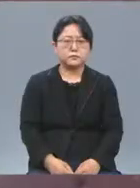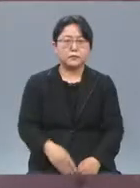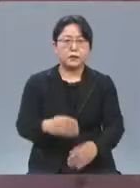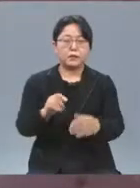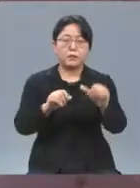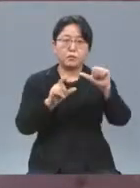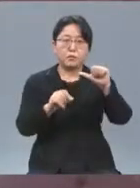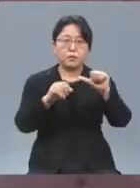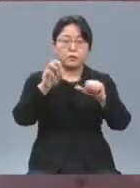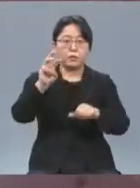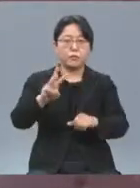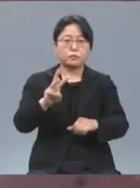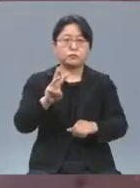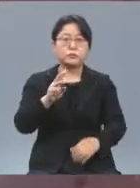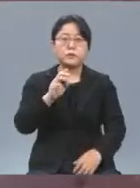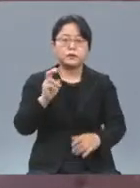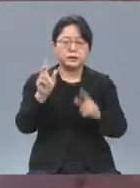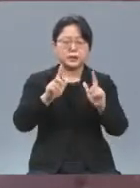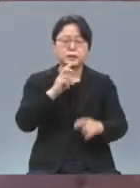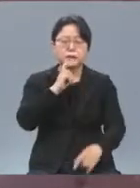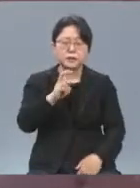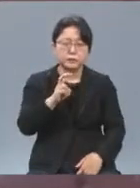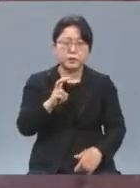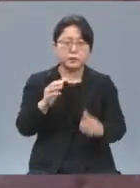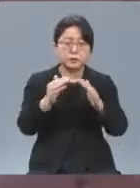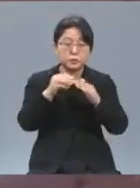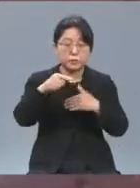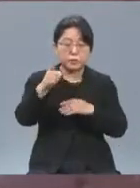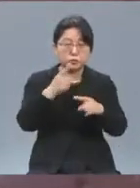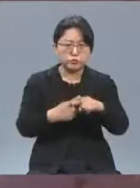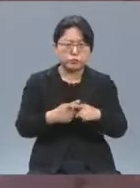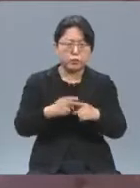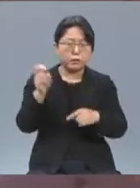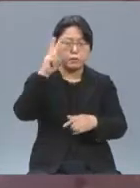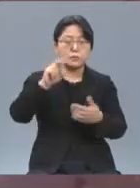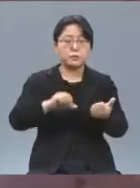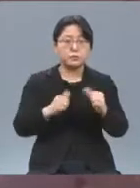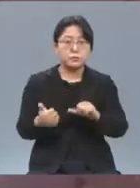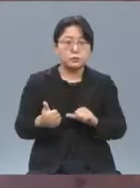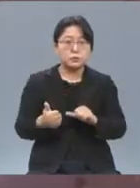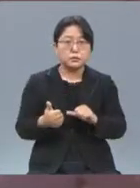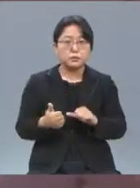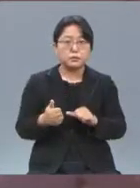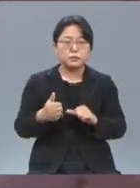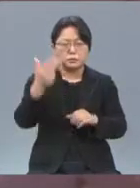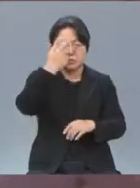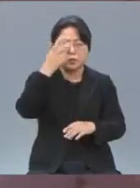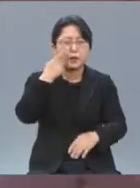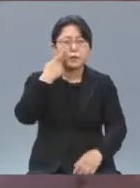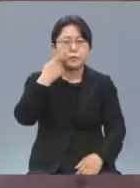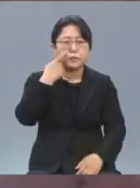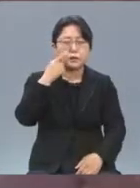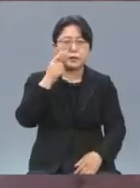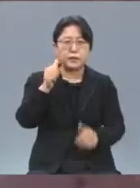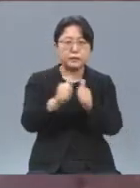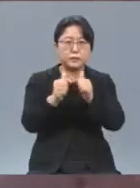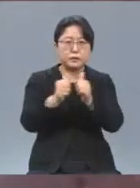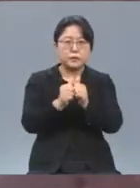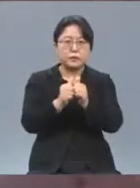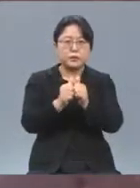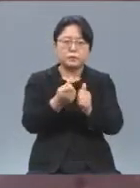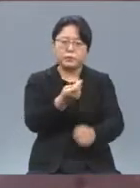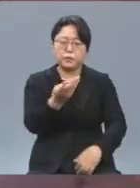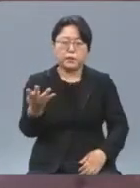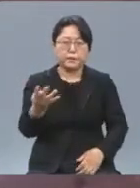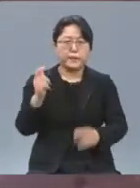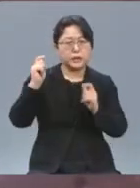지난달 광주에 사는 20대 남성이 귀가 중 돌연사한 사건이 있었습니다. 조사를 해보니 이 남성을 포함해서 여러